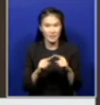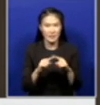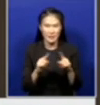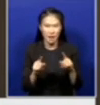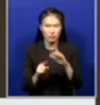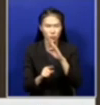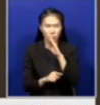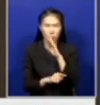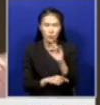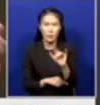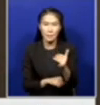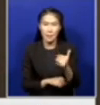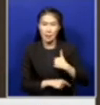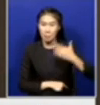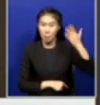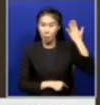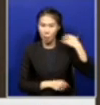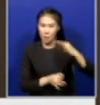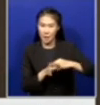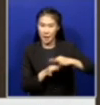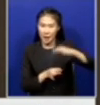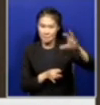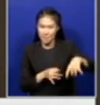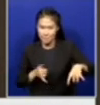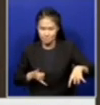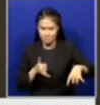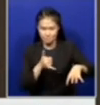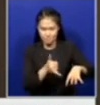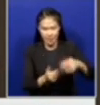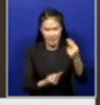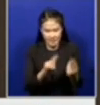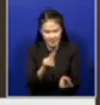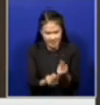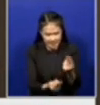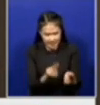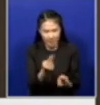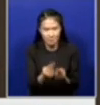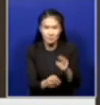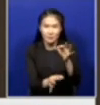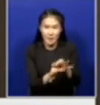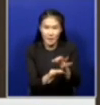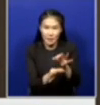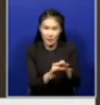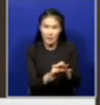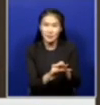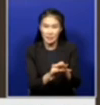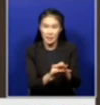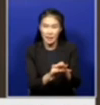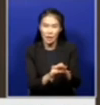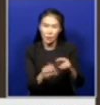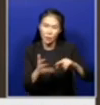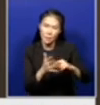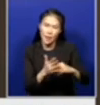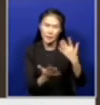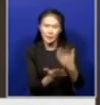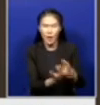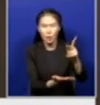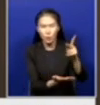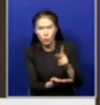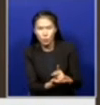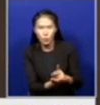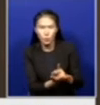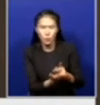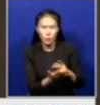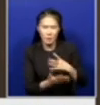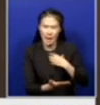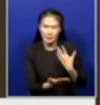เข้าไปเยี่ยมยามในธนาคารพาณิชย์ท่านจะไปกู้เงินสักส่วน